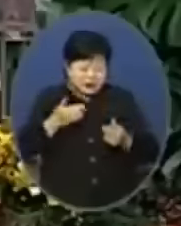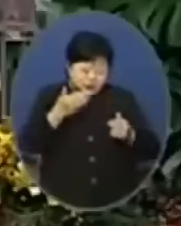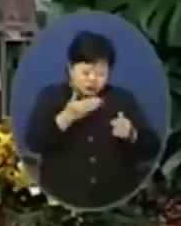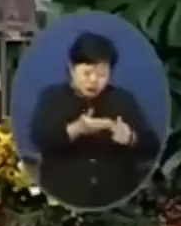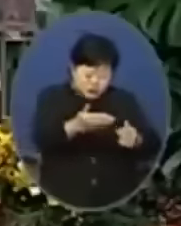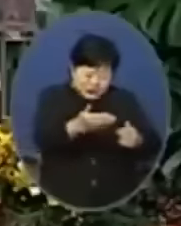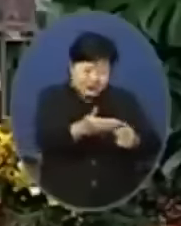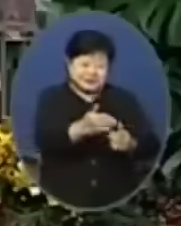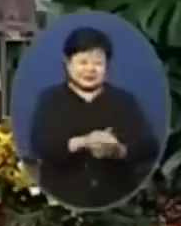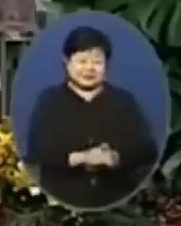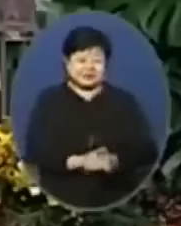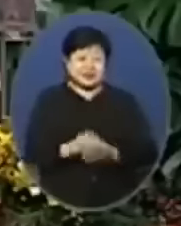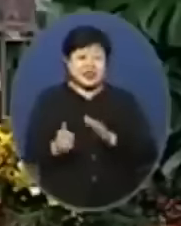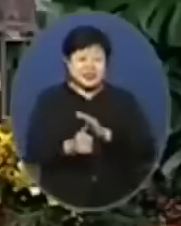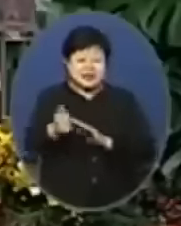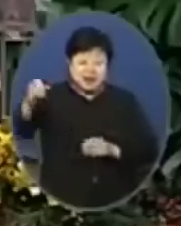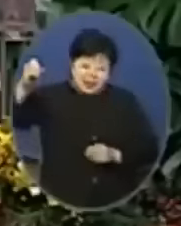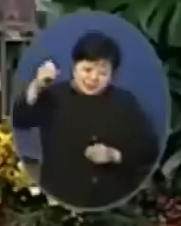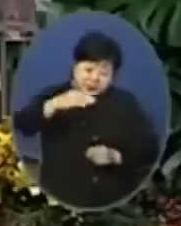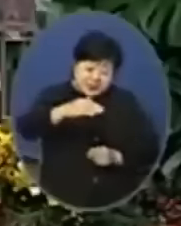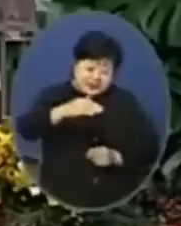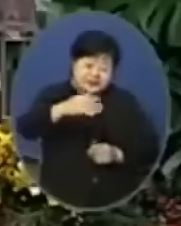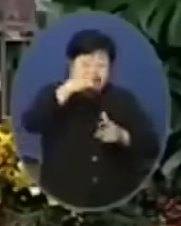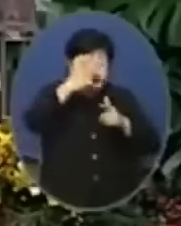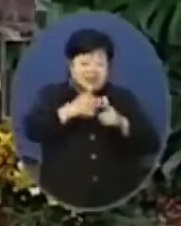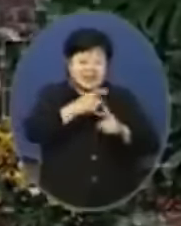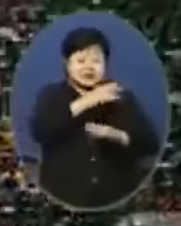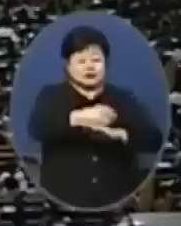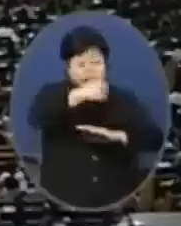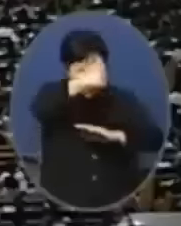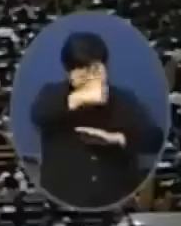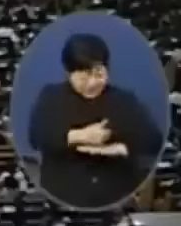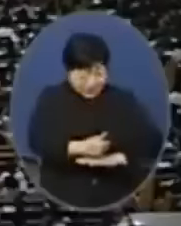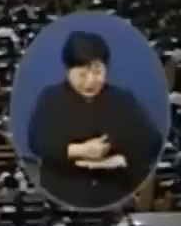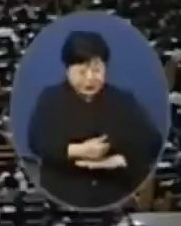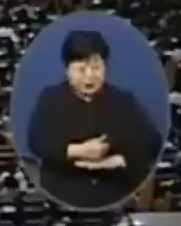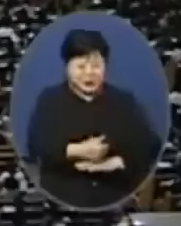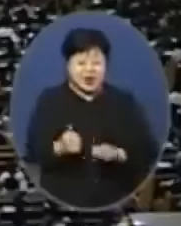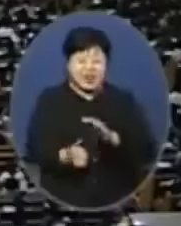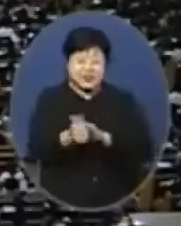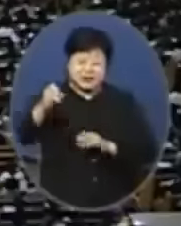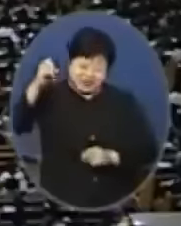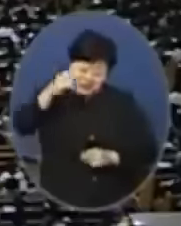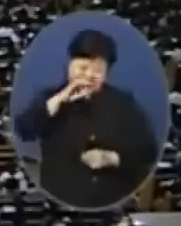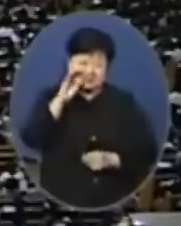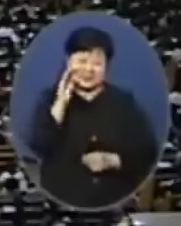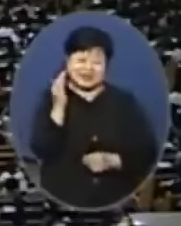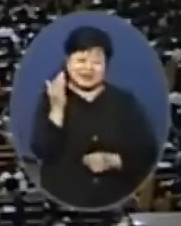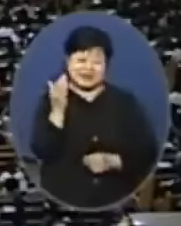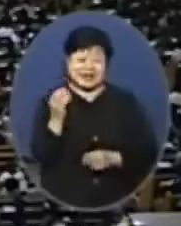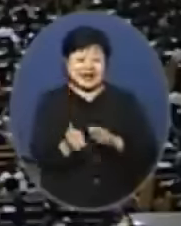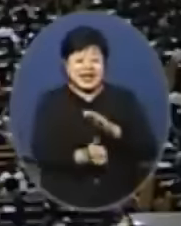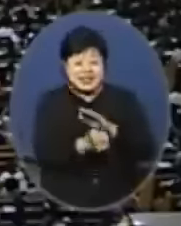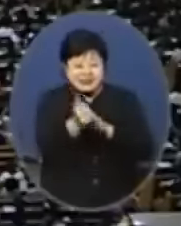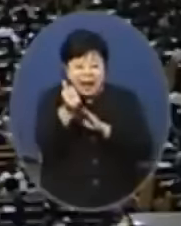되는 것인데 희망의 빛은 예수 그리스도가 희망의 빛이 되는 것입니다.